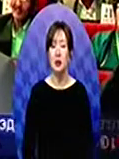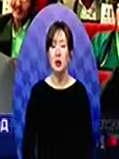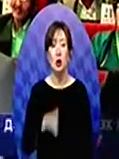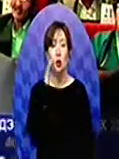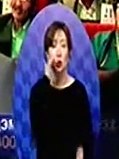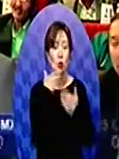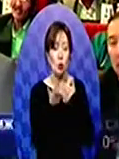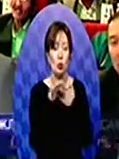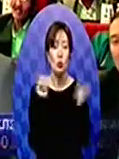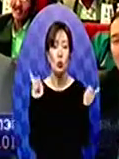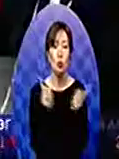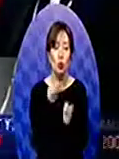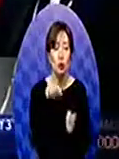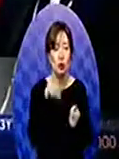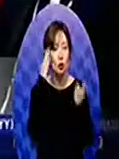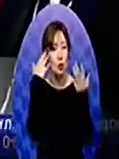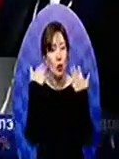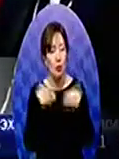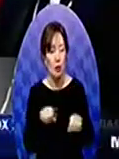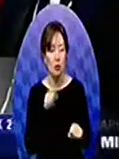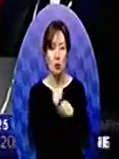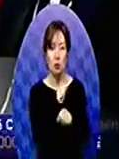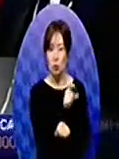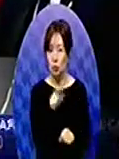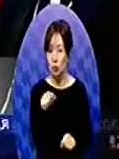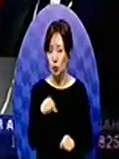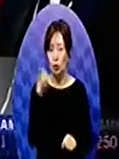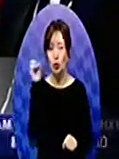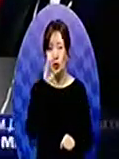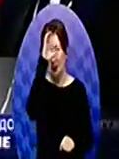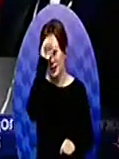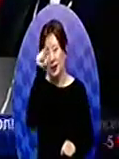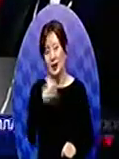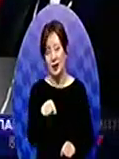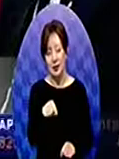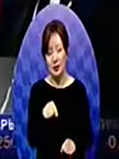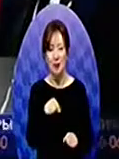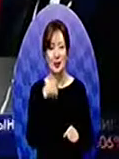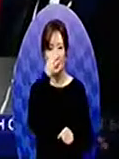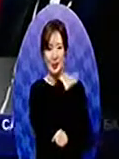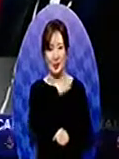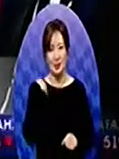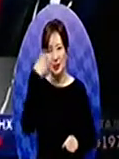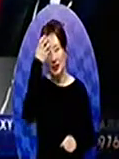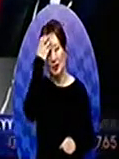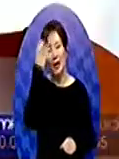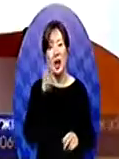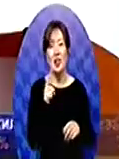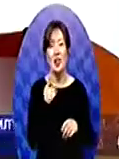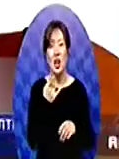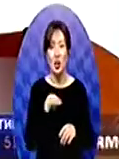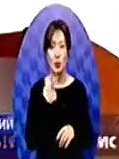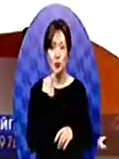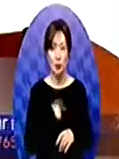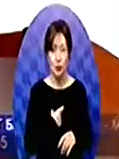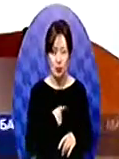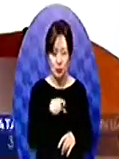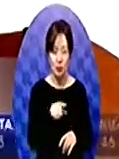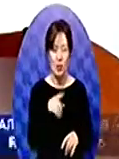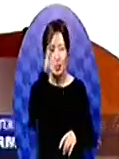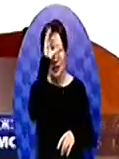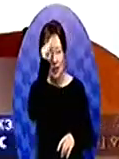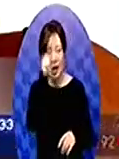Зөвлөлдөх уулзалтыг зохион байгуулагчдын зүгээс ерөнхий сайдад засгийн газрын танкмийн гишүүд болон сайднараа томилох чөлөөлөх эрх